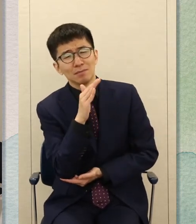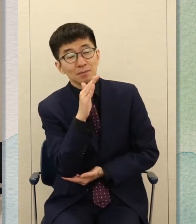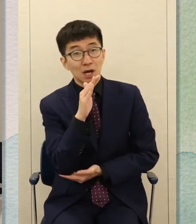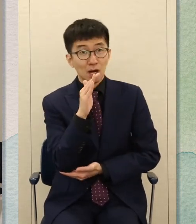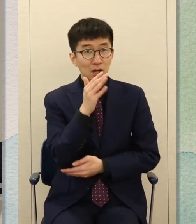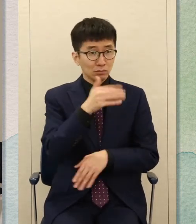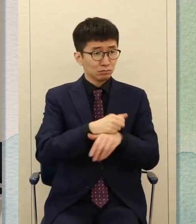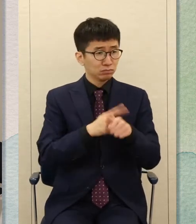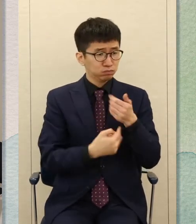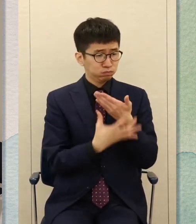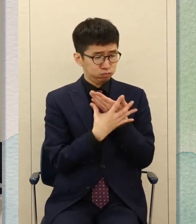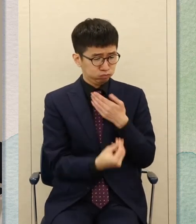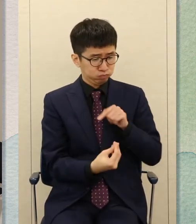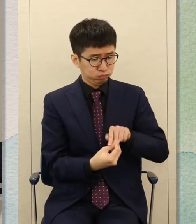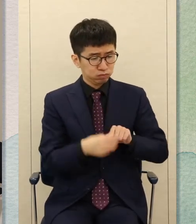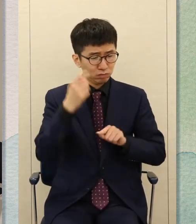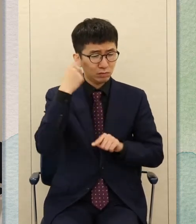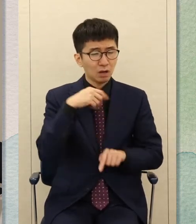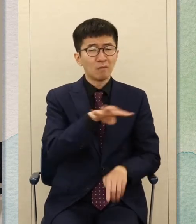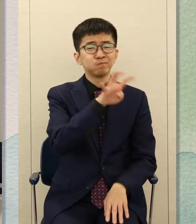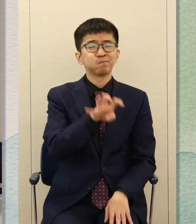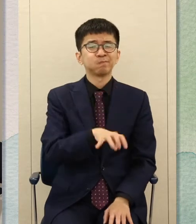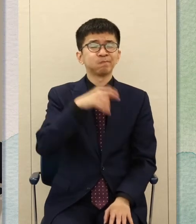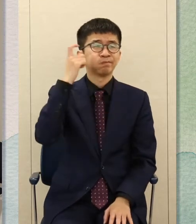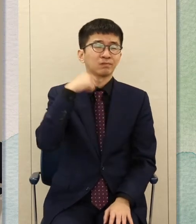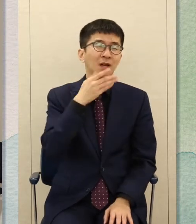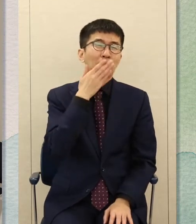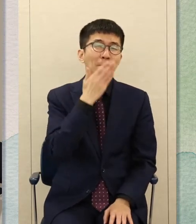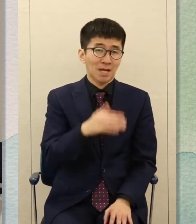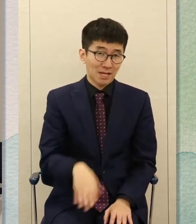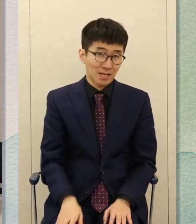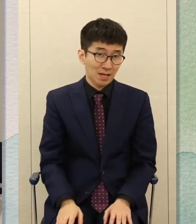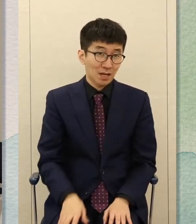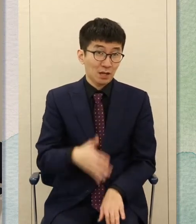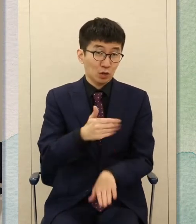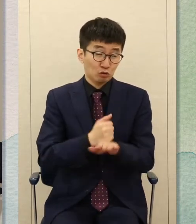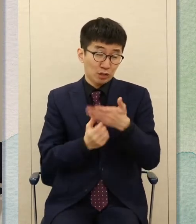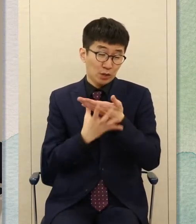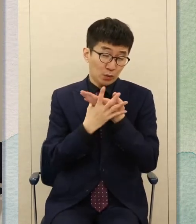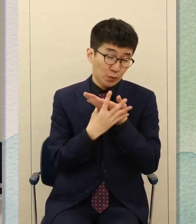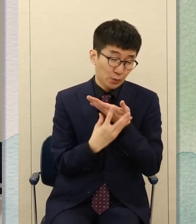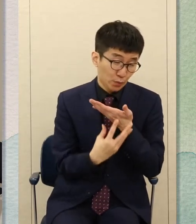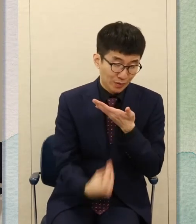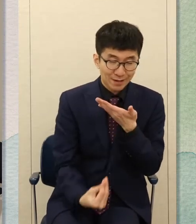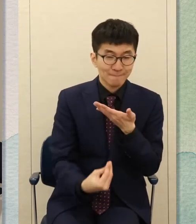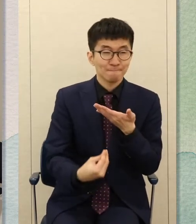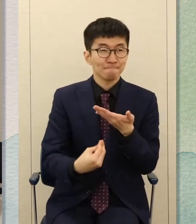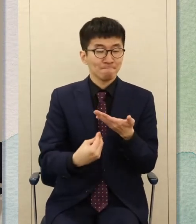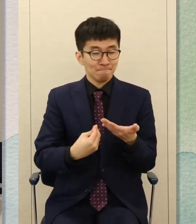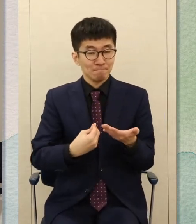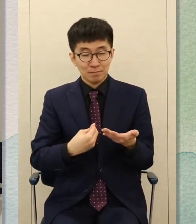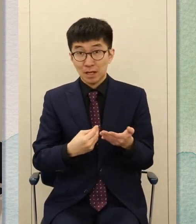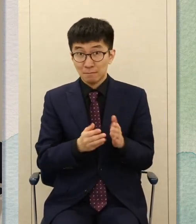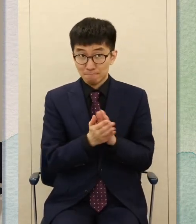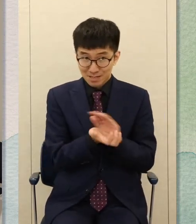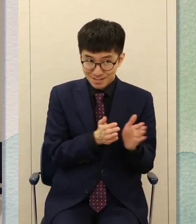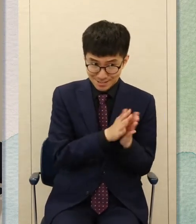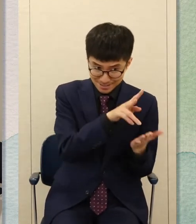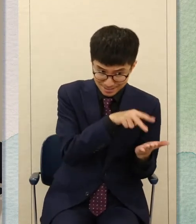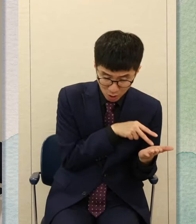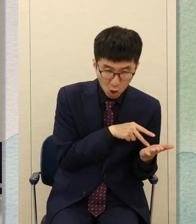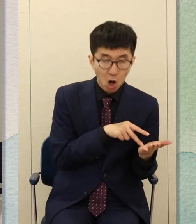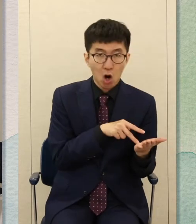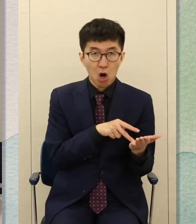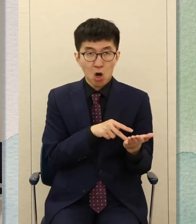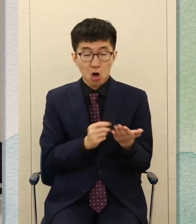뭐가 남아요. 그러니까 결국 저 세 개 예, 읽고 조리 있게 하고 예, 정리된 메모를 가져오는 것이